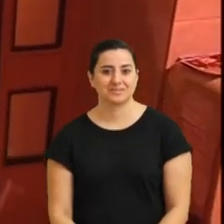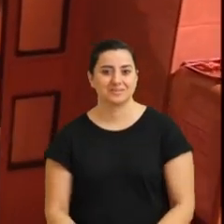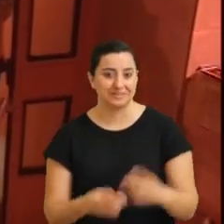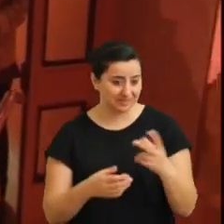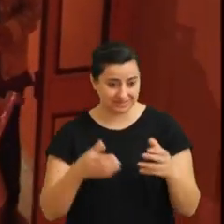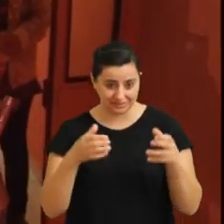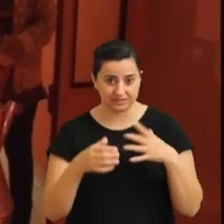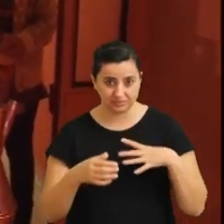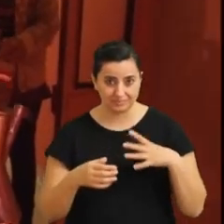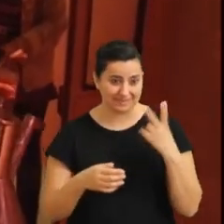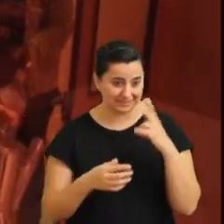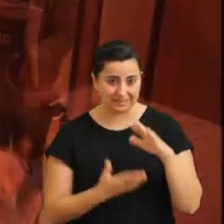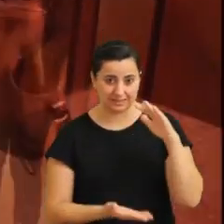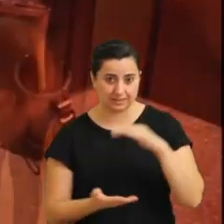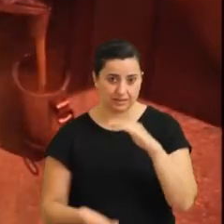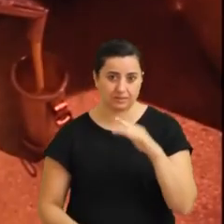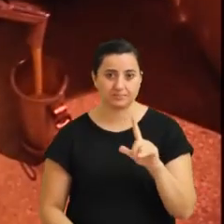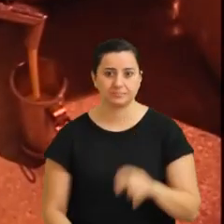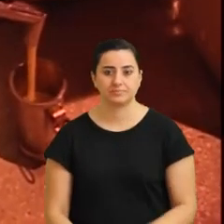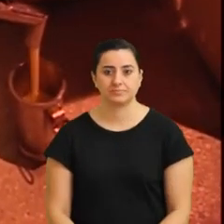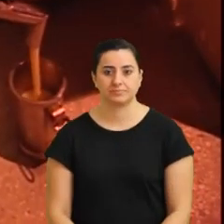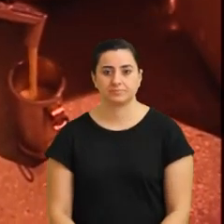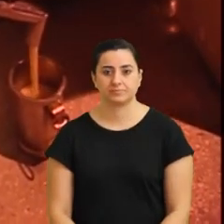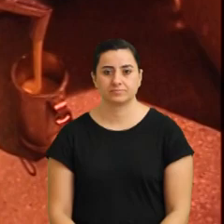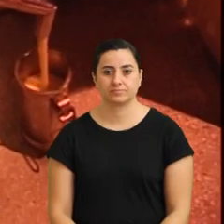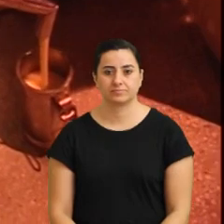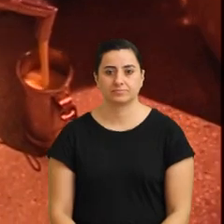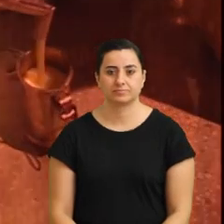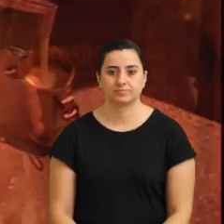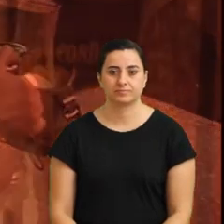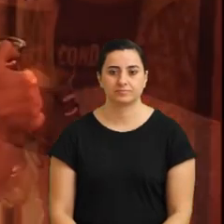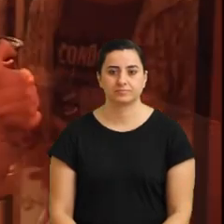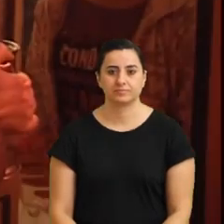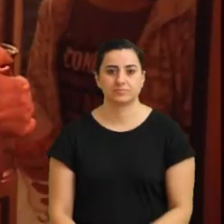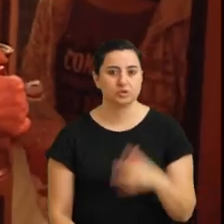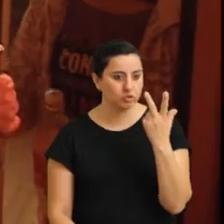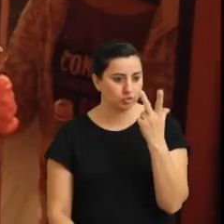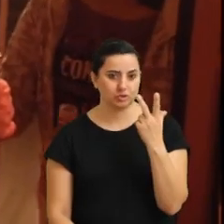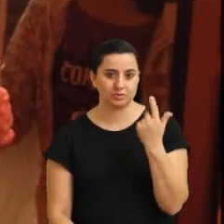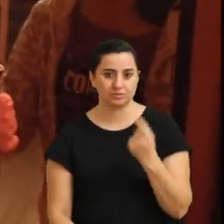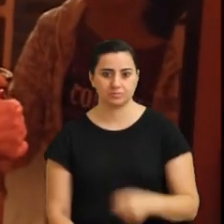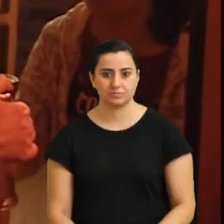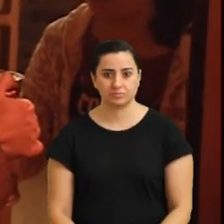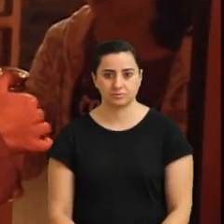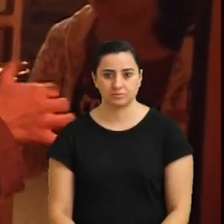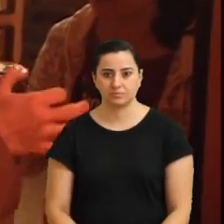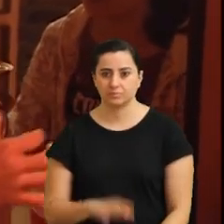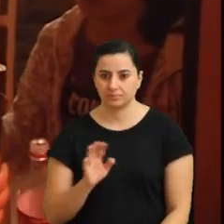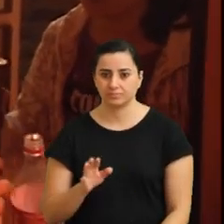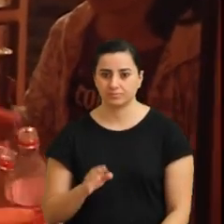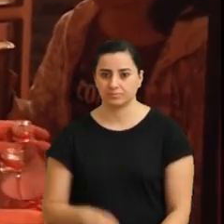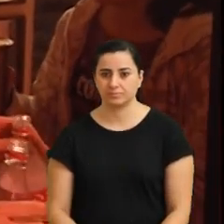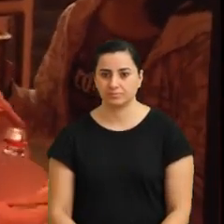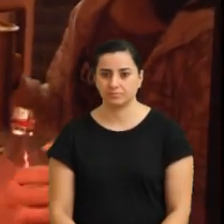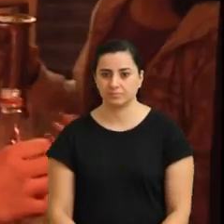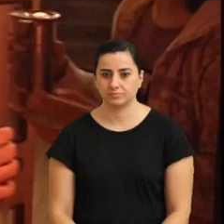mı istiyorsun? 2 litre mi? Ölçü mahşapasına koyuyor. 3 lira litresi. Tamam.